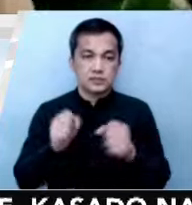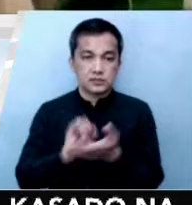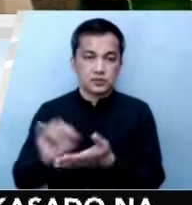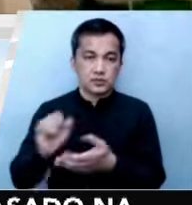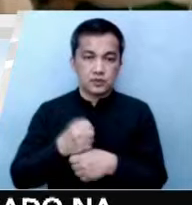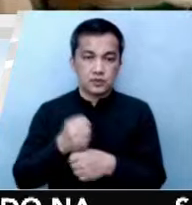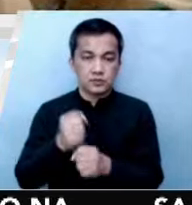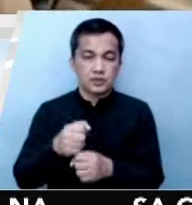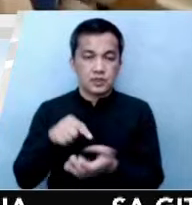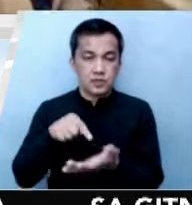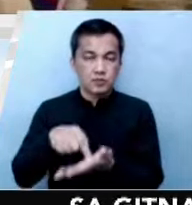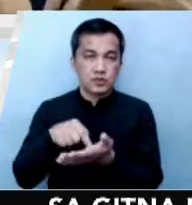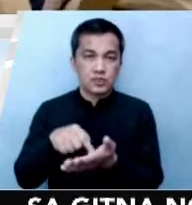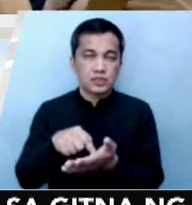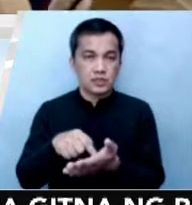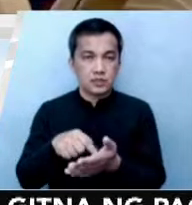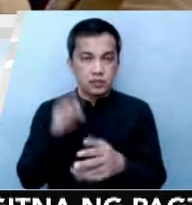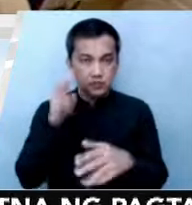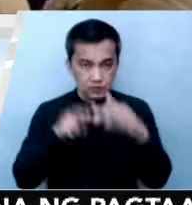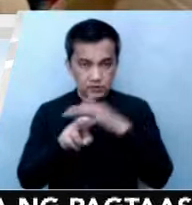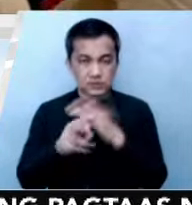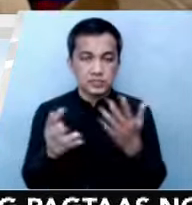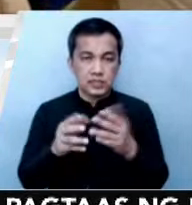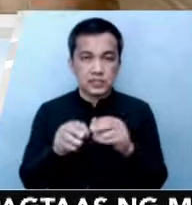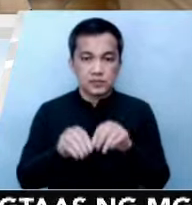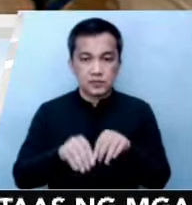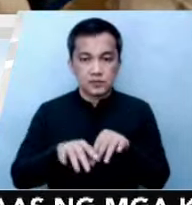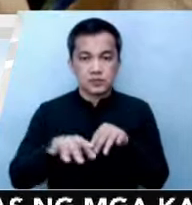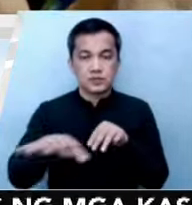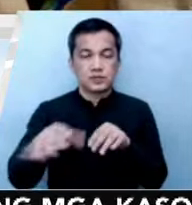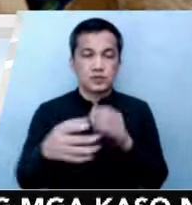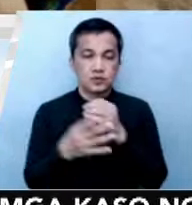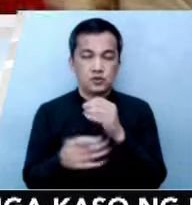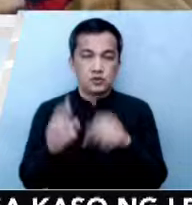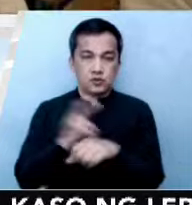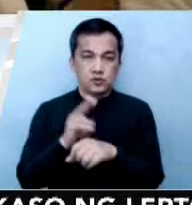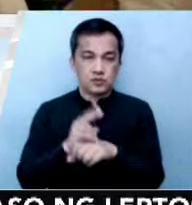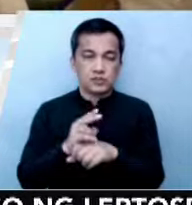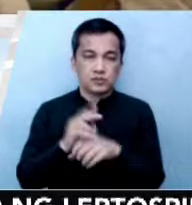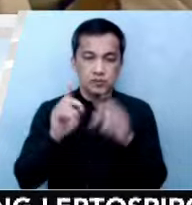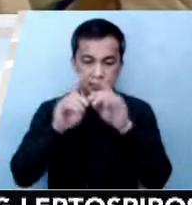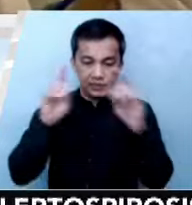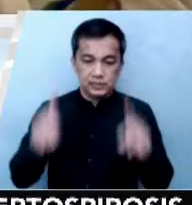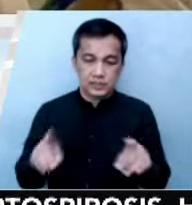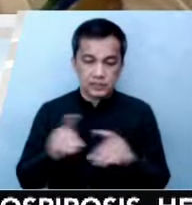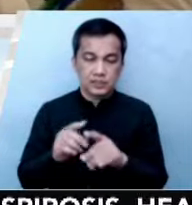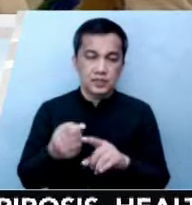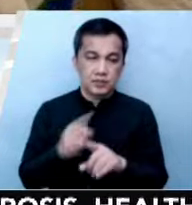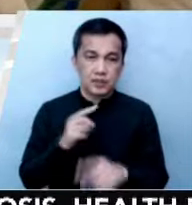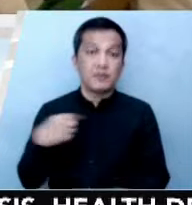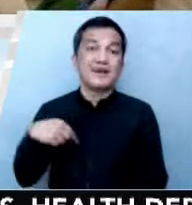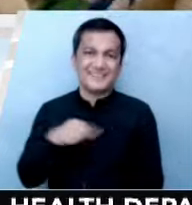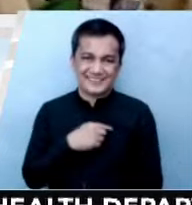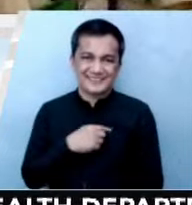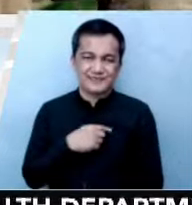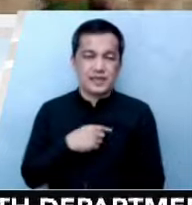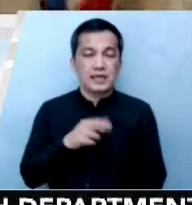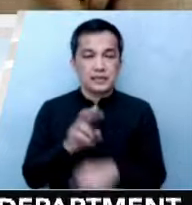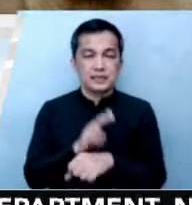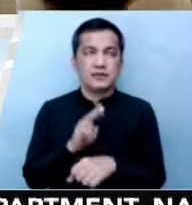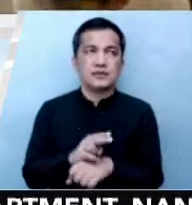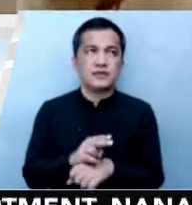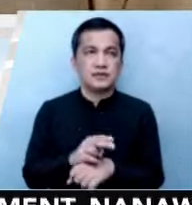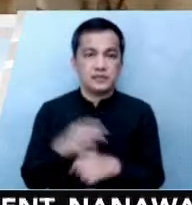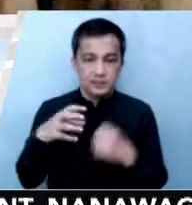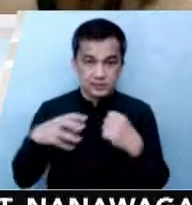forecast kung saan pwedeng mapunta yung oil using yung mga data na nakukuha nila mula sa amin. Nagagamit yung mga satellite